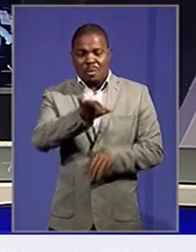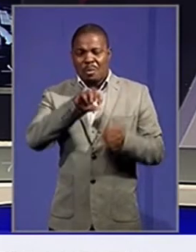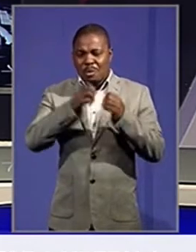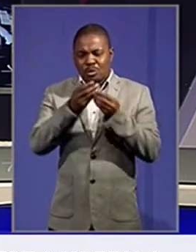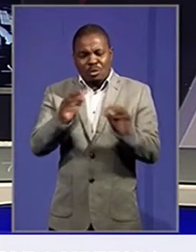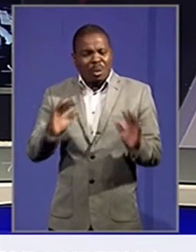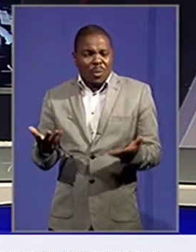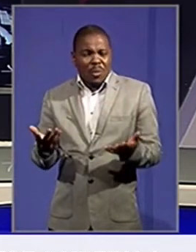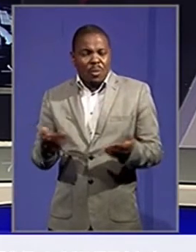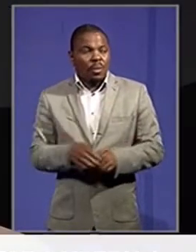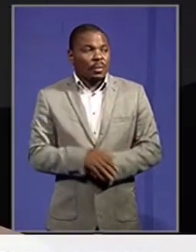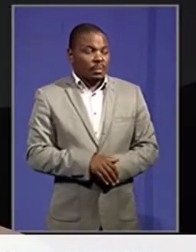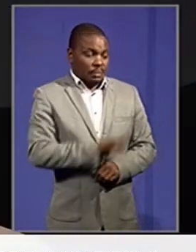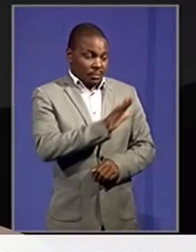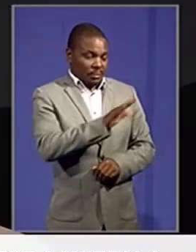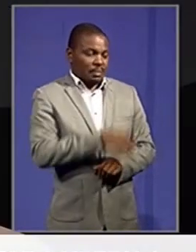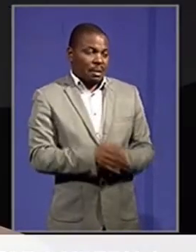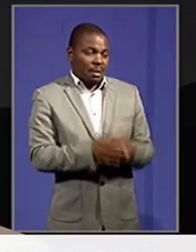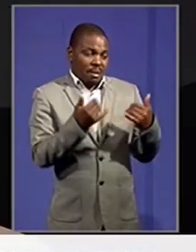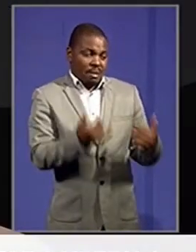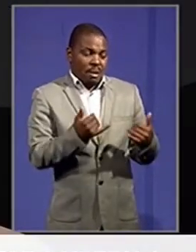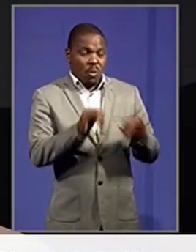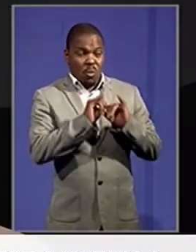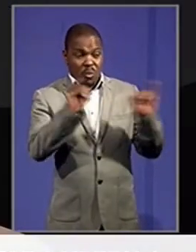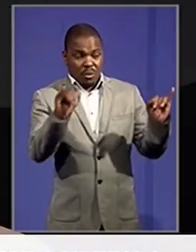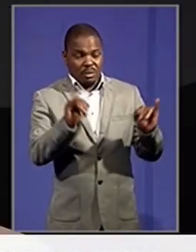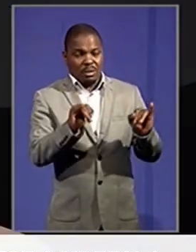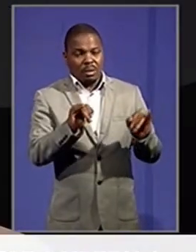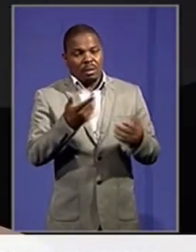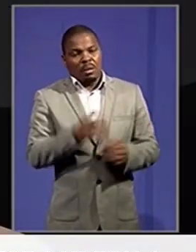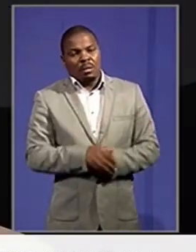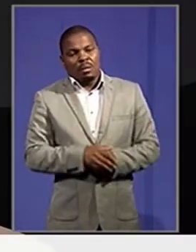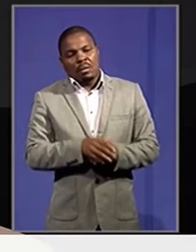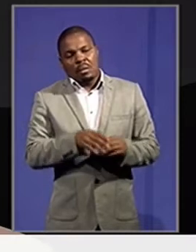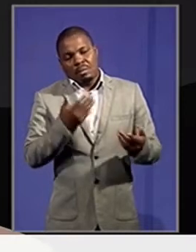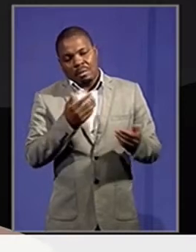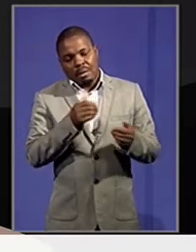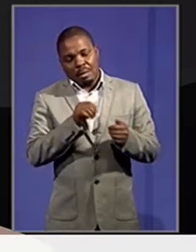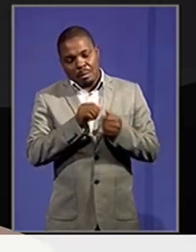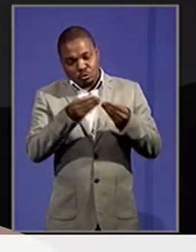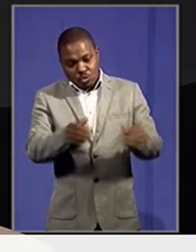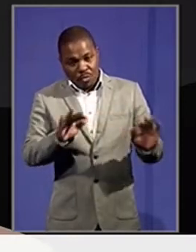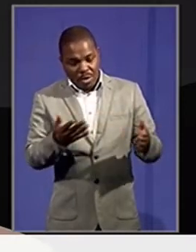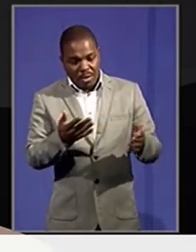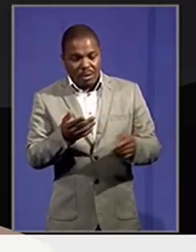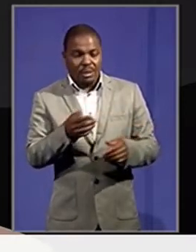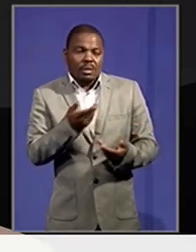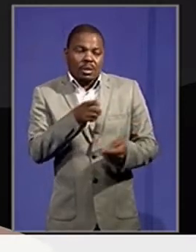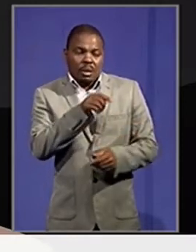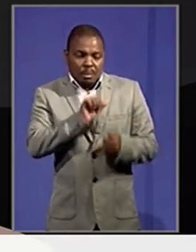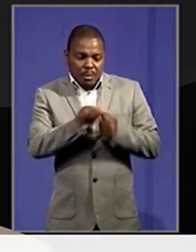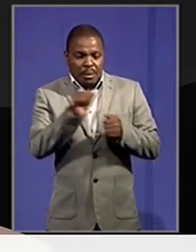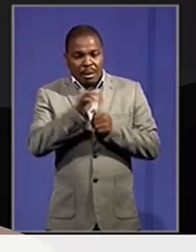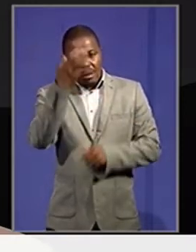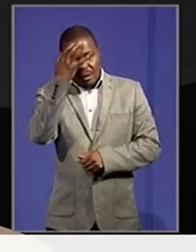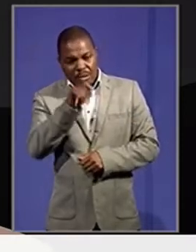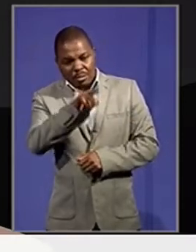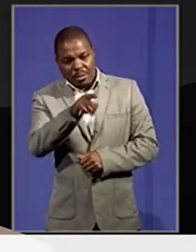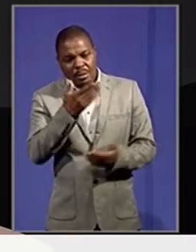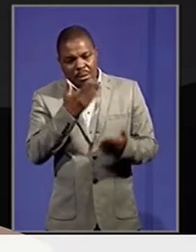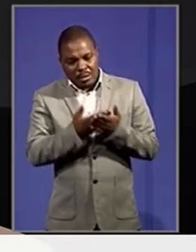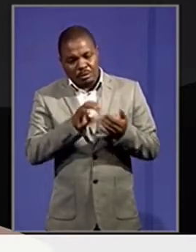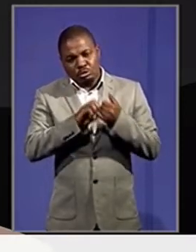bo? Wa tseba mothatong wana jalo sontso le hobe ho tswa ka le leng sa gore ke le ho batla ho le bobebe hore eba mmuso ona o ka ba na wa